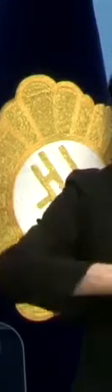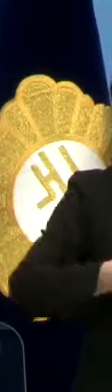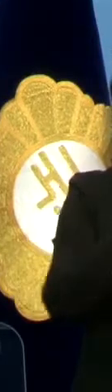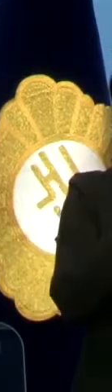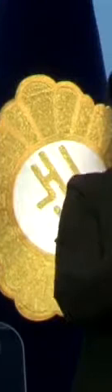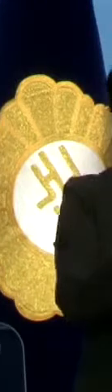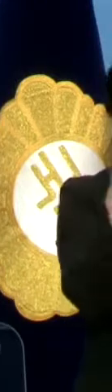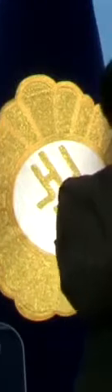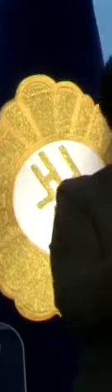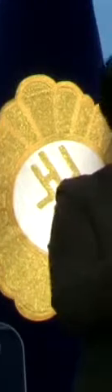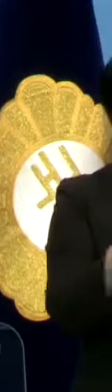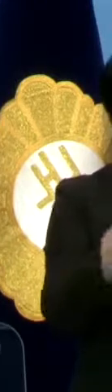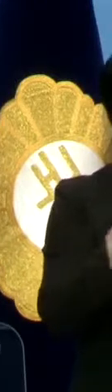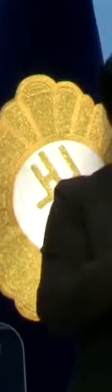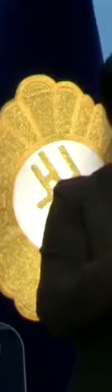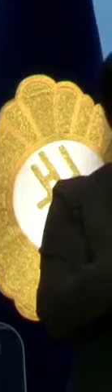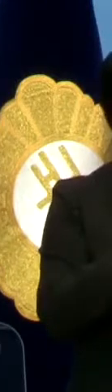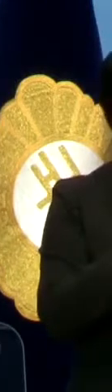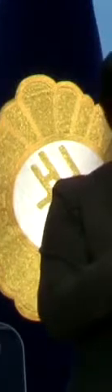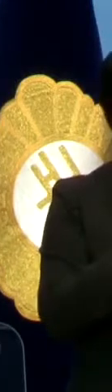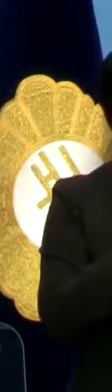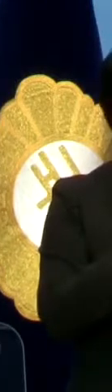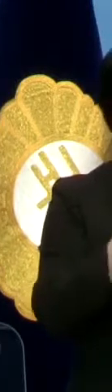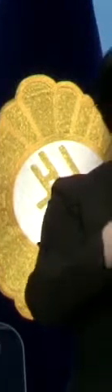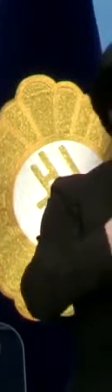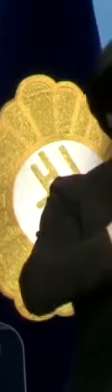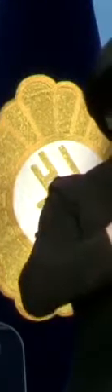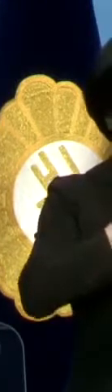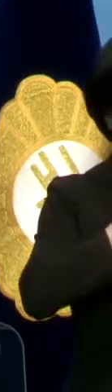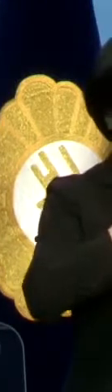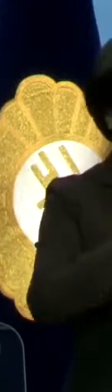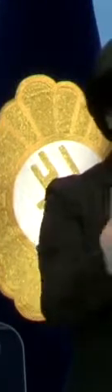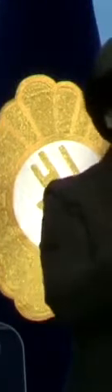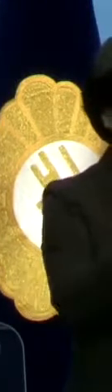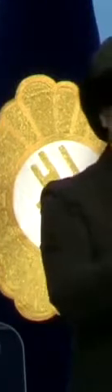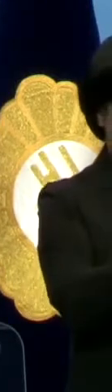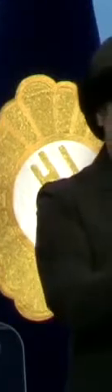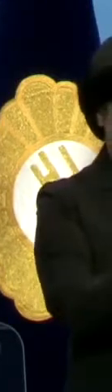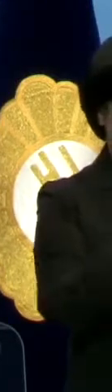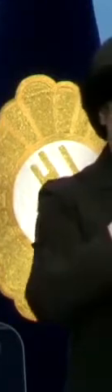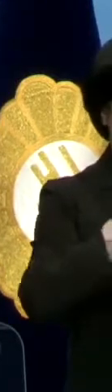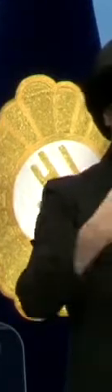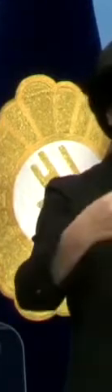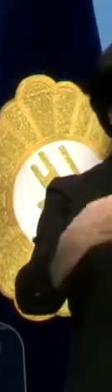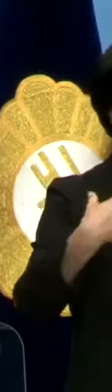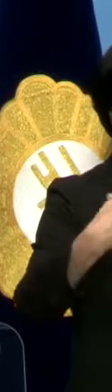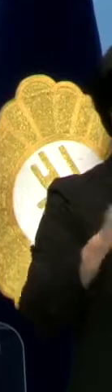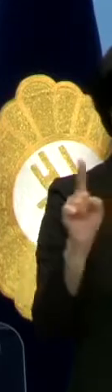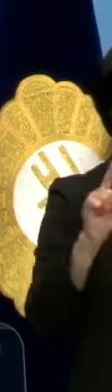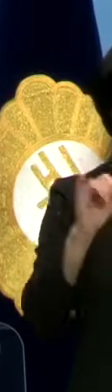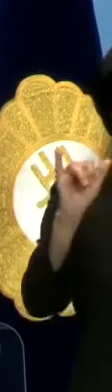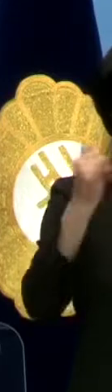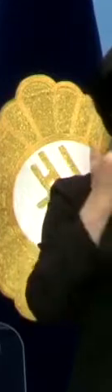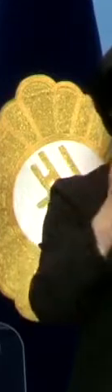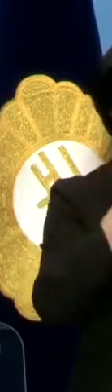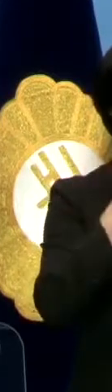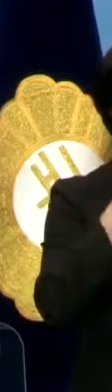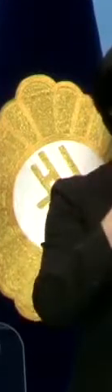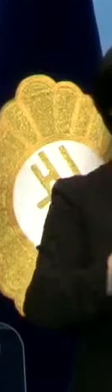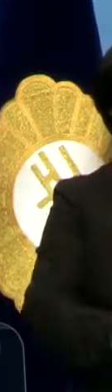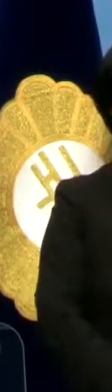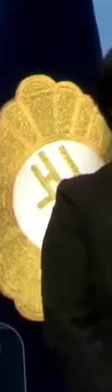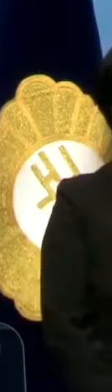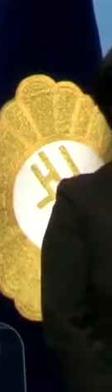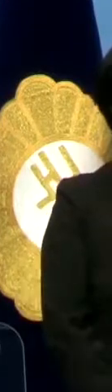법안 심사 준비를 하고 있었습니다. 제2소위원회 위원인 저에게는 어떠한 연락도 오지